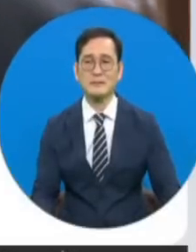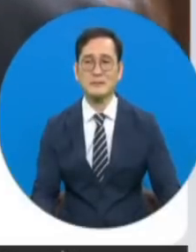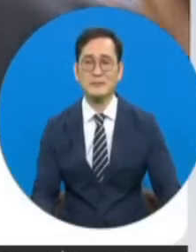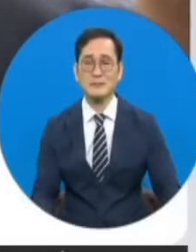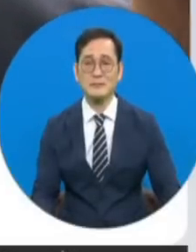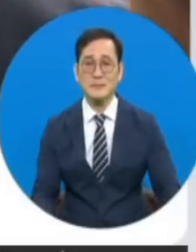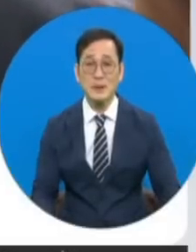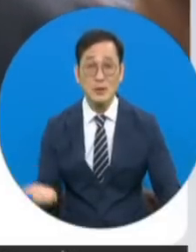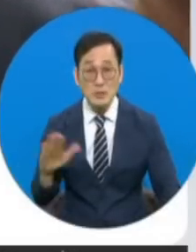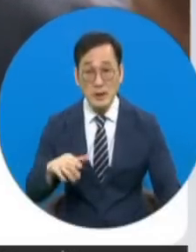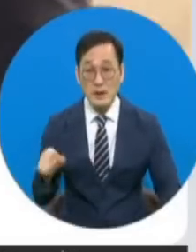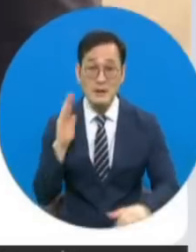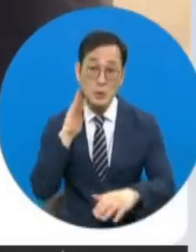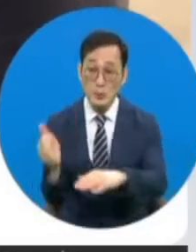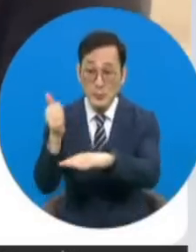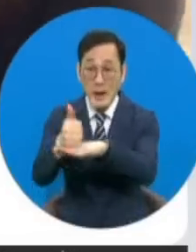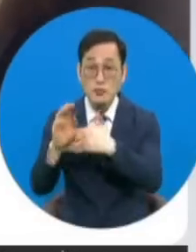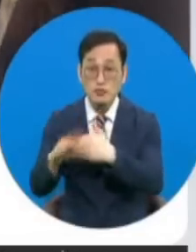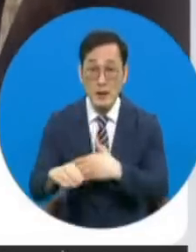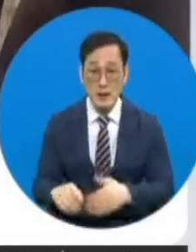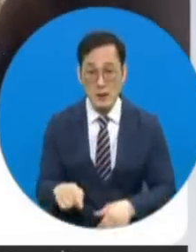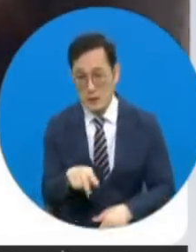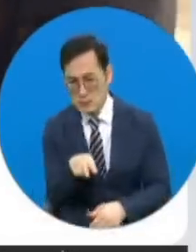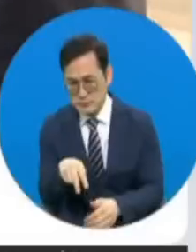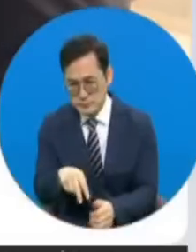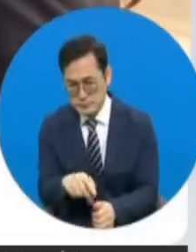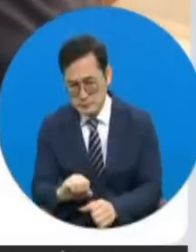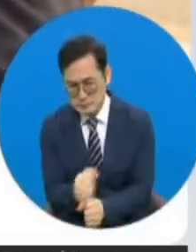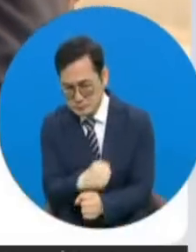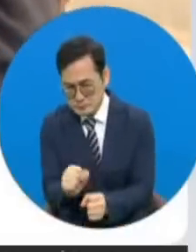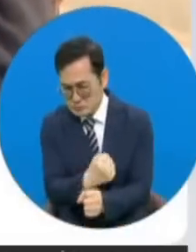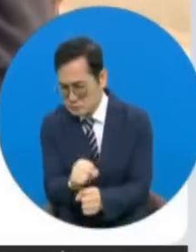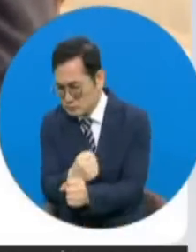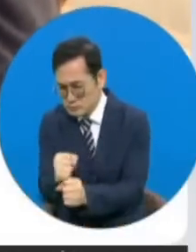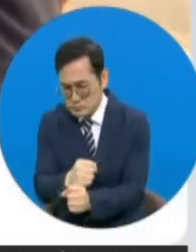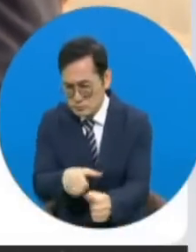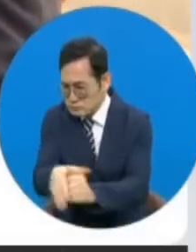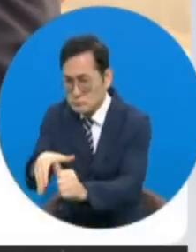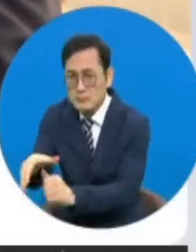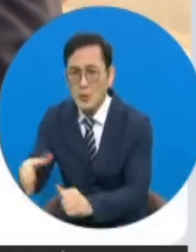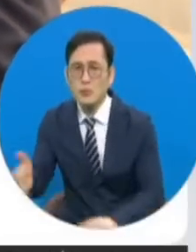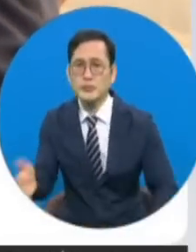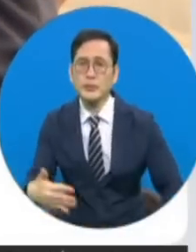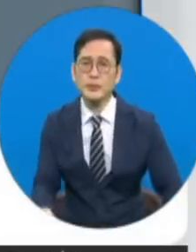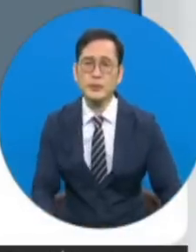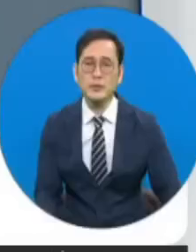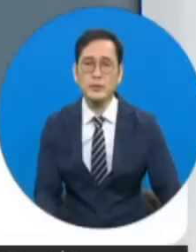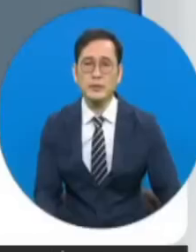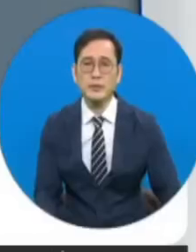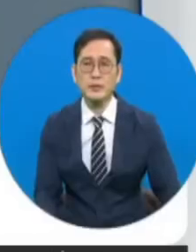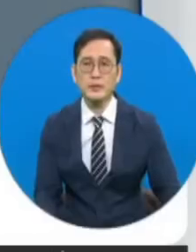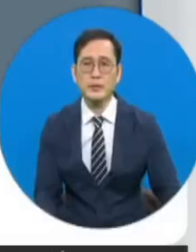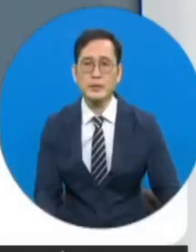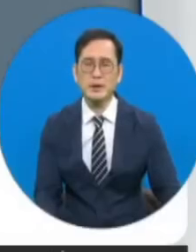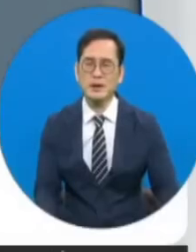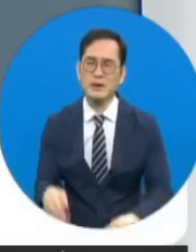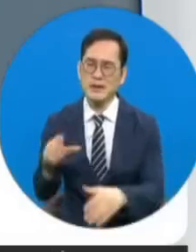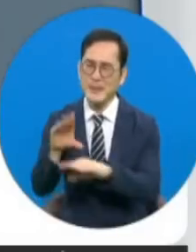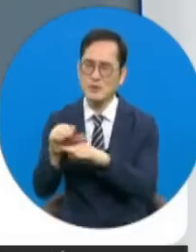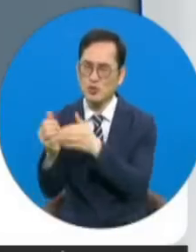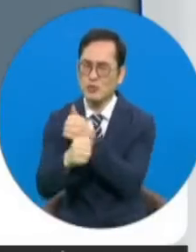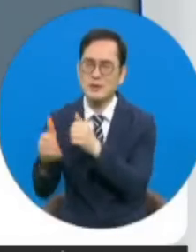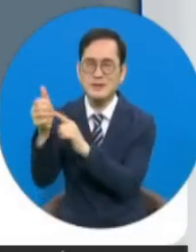보신 적이 있으십니까 한상의 위원장의 임기는 이제 거의 다 끝났습니다 여기에 대해서 면직 처분하지 않더라도 인기가 만료되고 나면